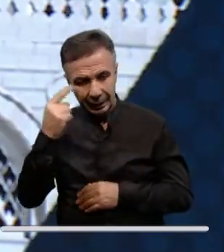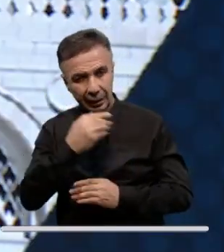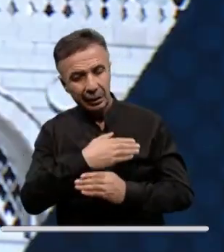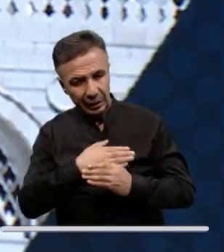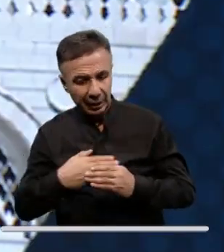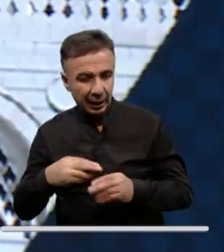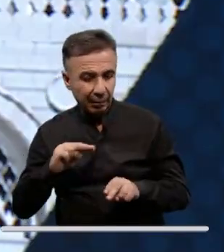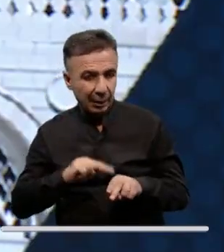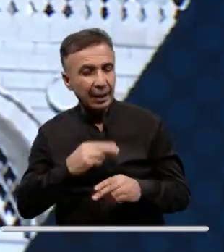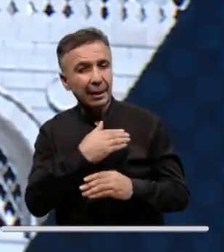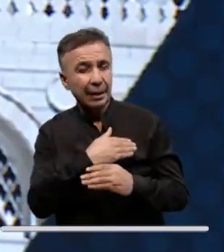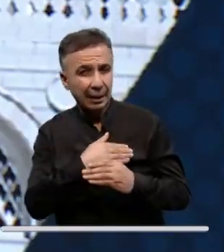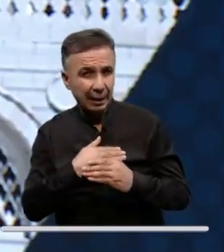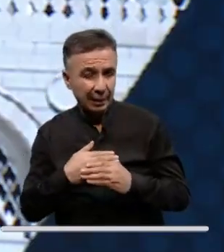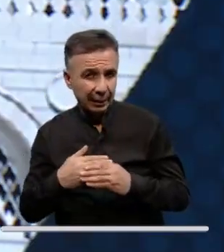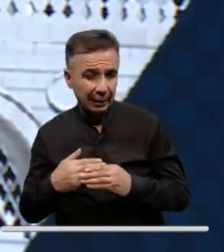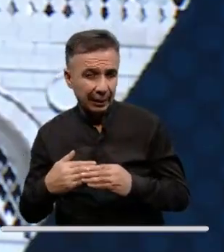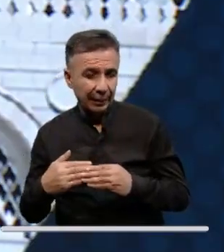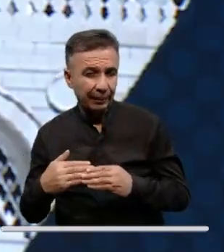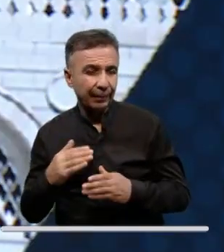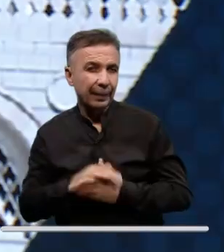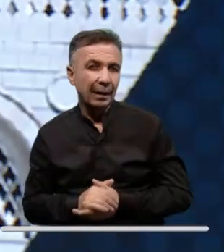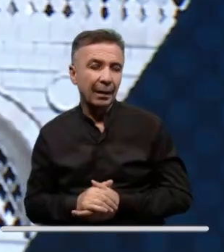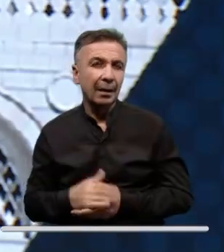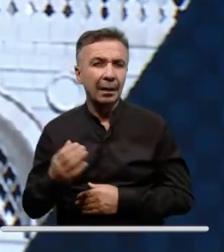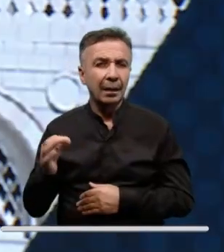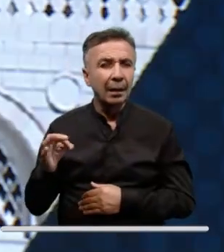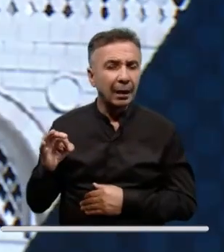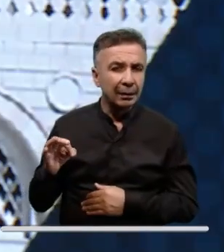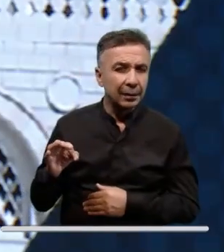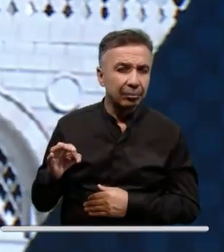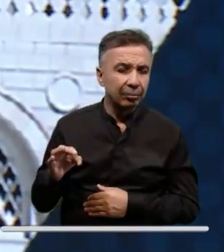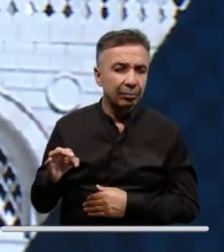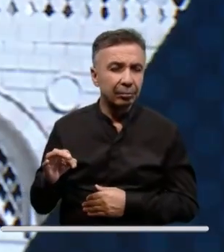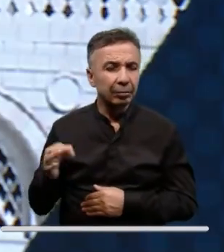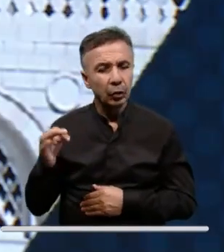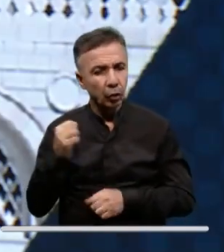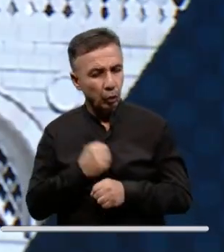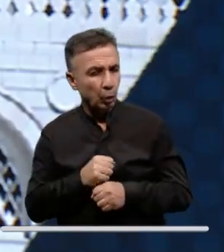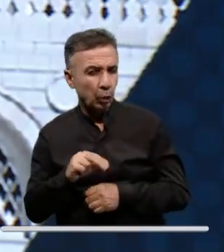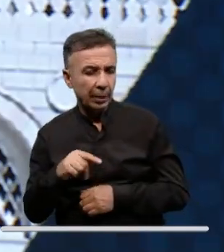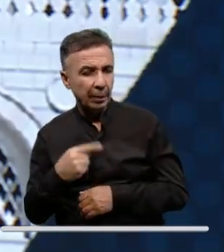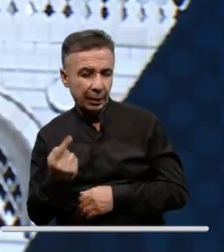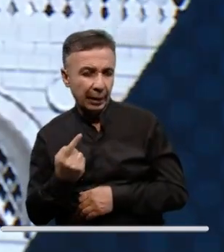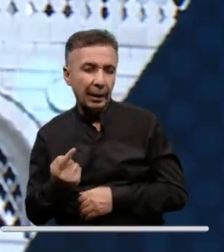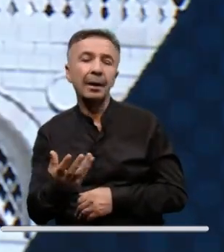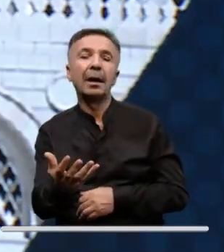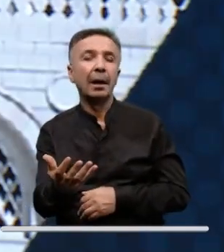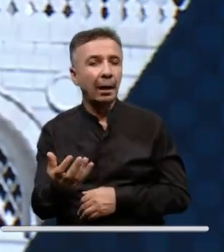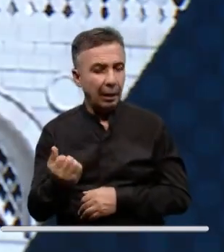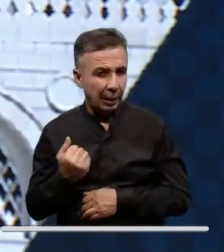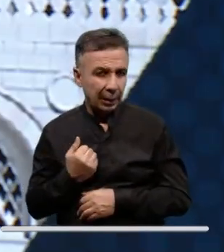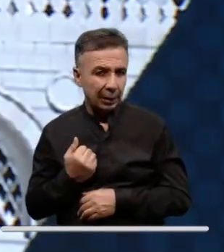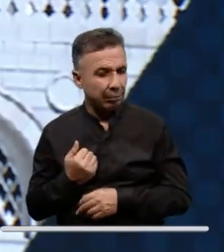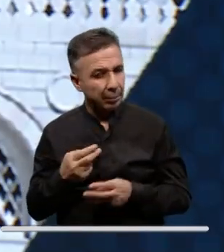kredi kartıyla tek çekim yaparak altın Eee gümüş gibi birtakım zinet eşyalarını